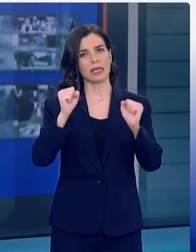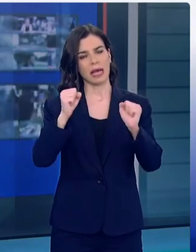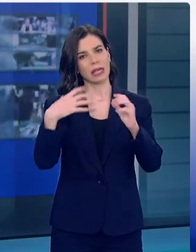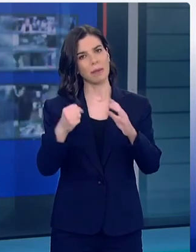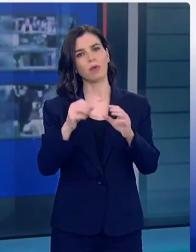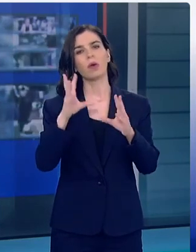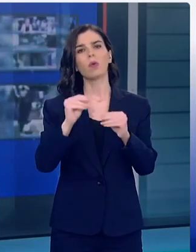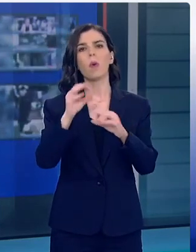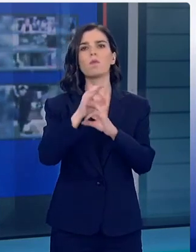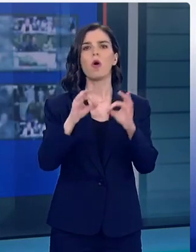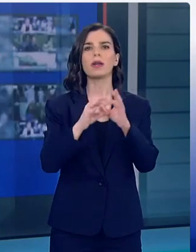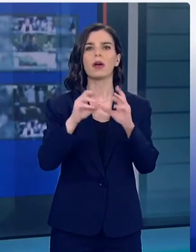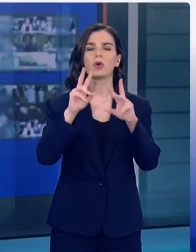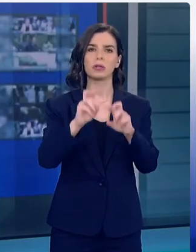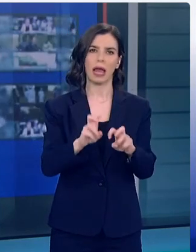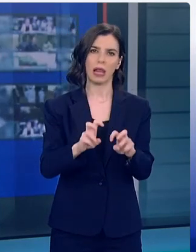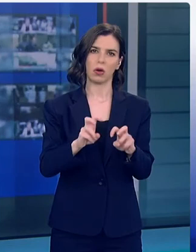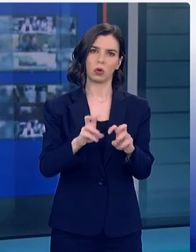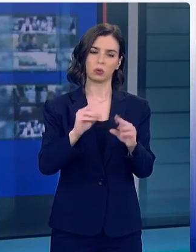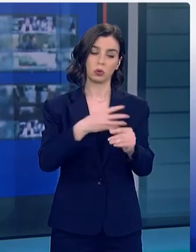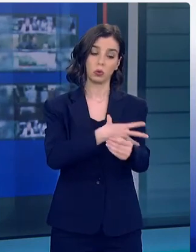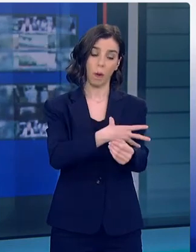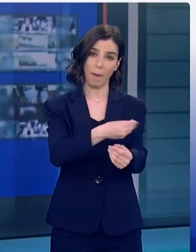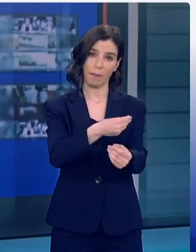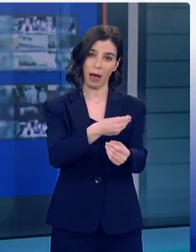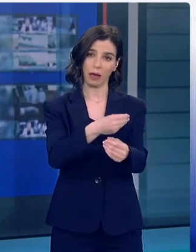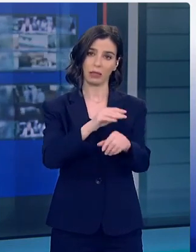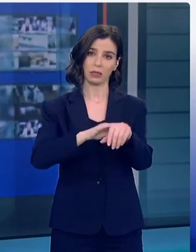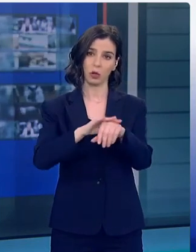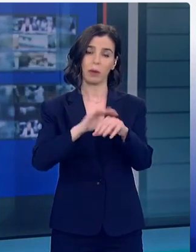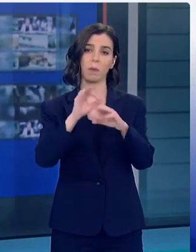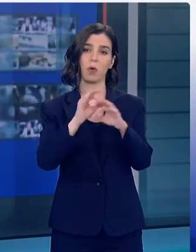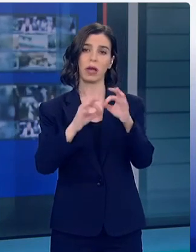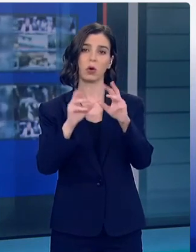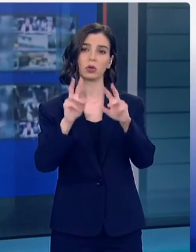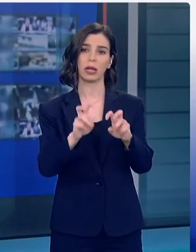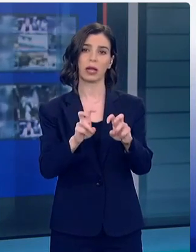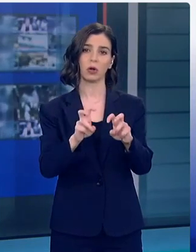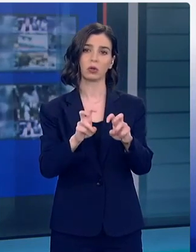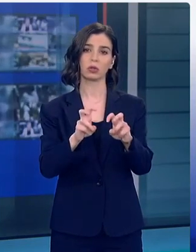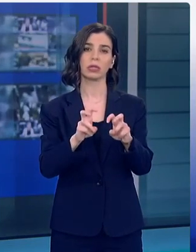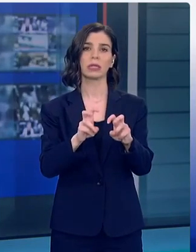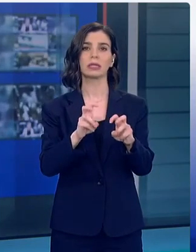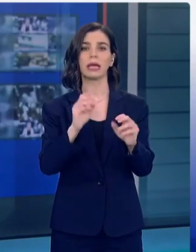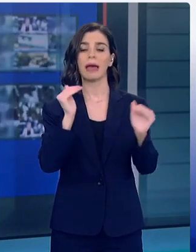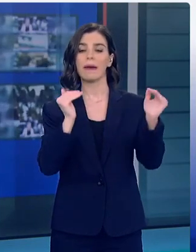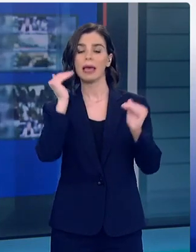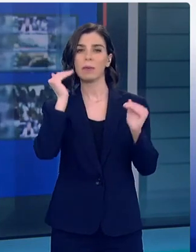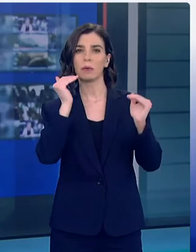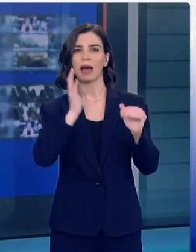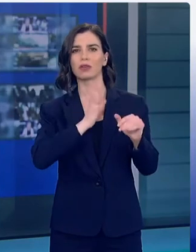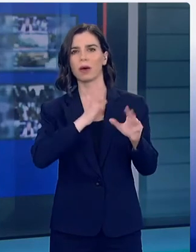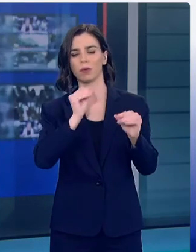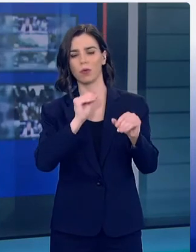διεξαχθεί μοριακός έλεγχος στο αίμα, μοριακός έλεγχος σε ύποπτα κρούσματα για